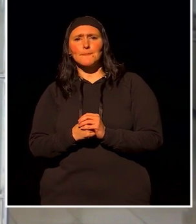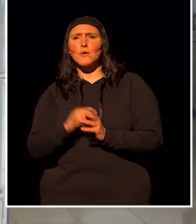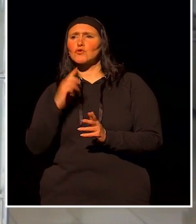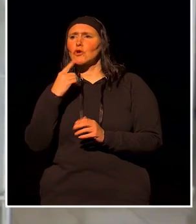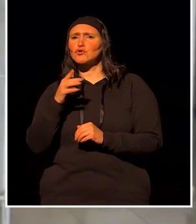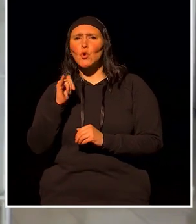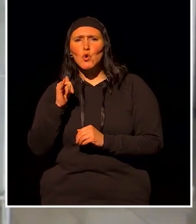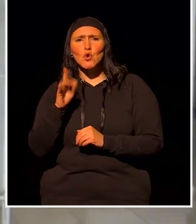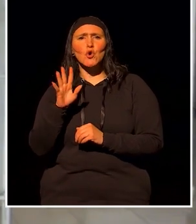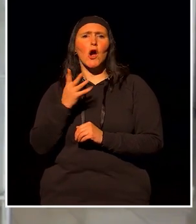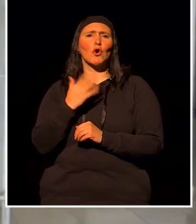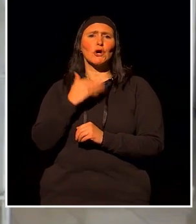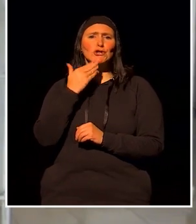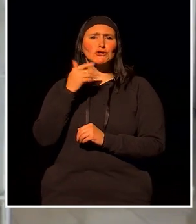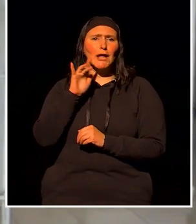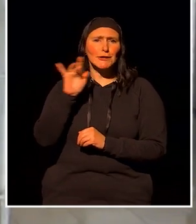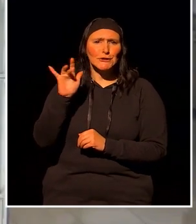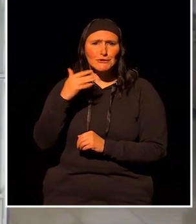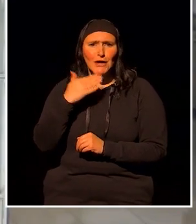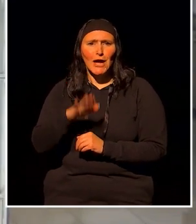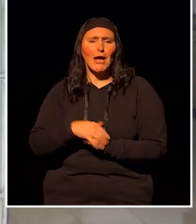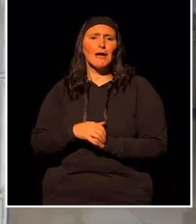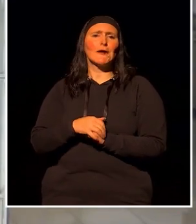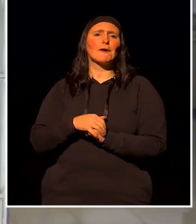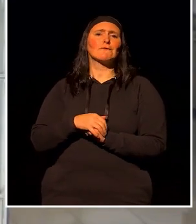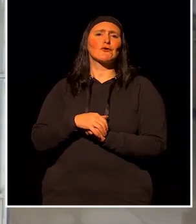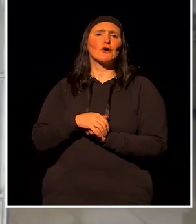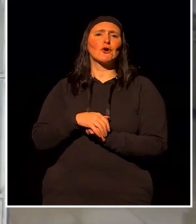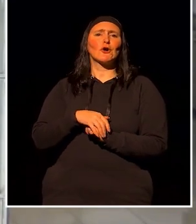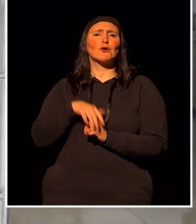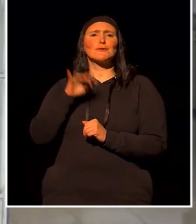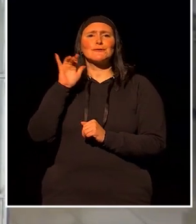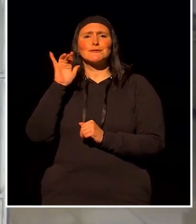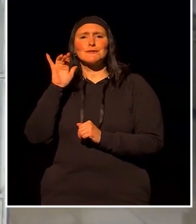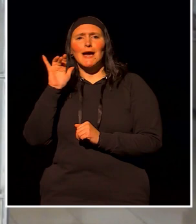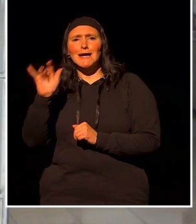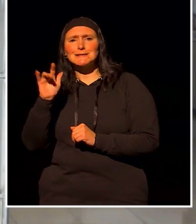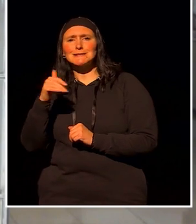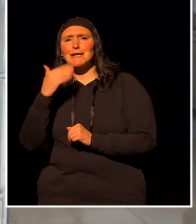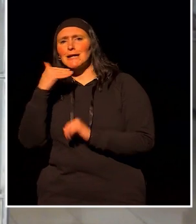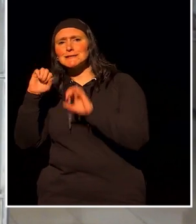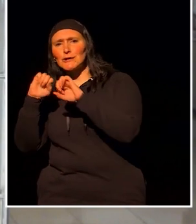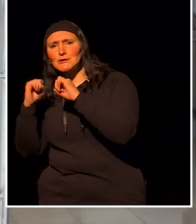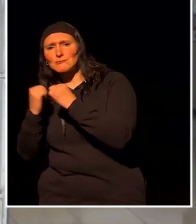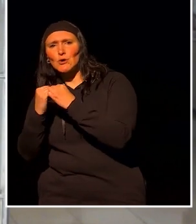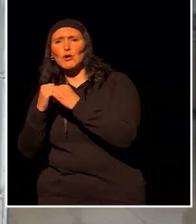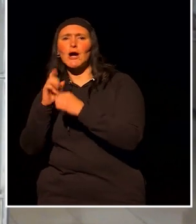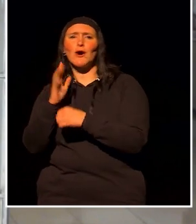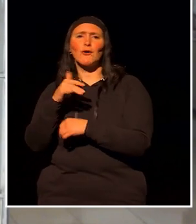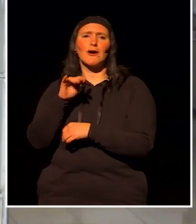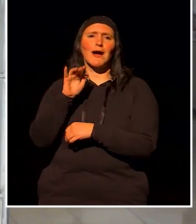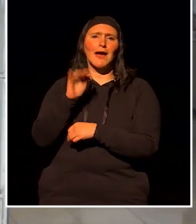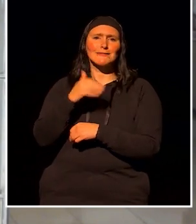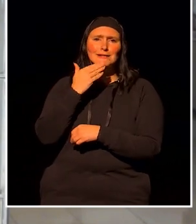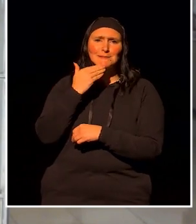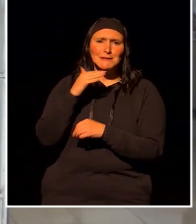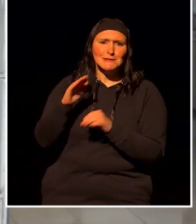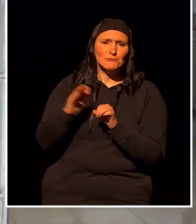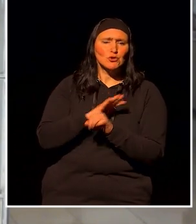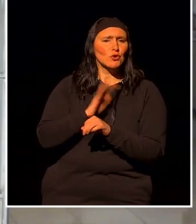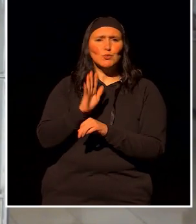Israel kritisieren und Antizionismus ist nicht Antisemitismus, sind zwei verschiedene Sachen. All das fliegt uns jetzt um die